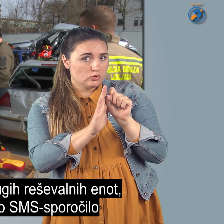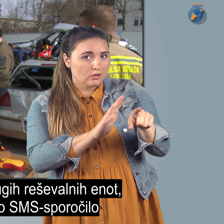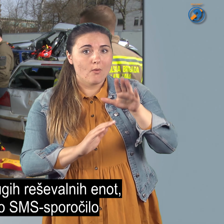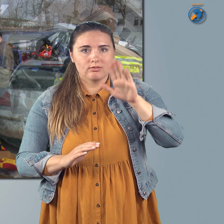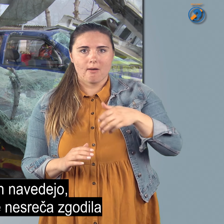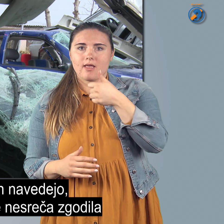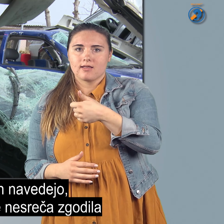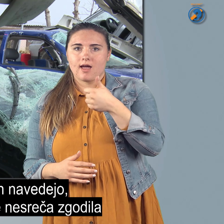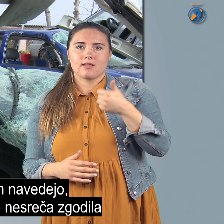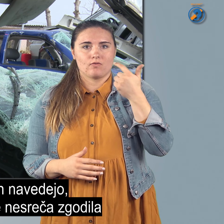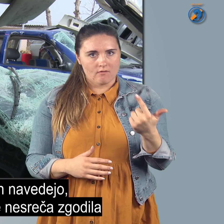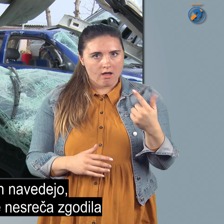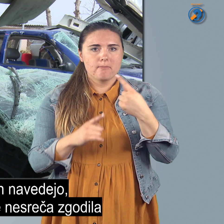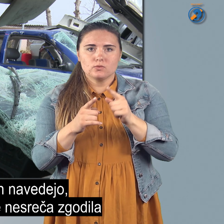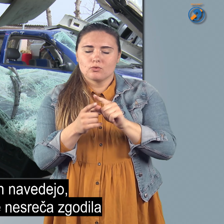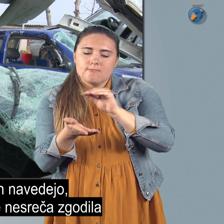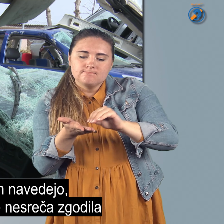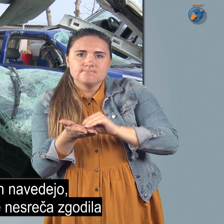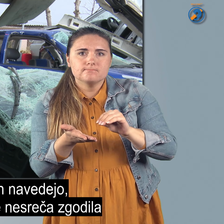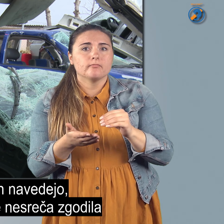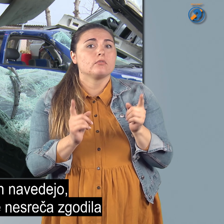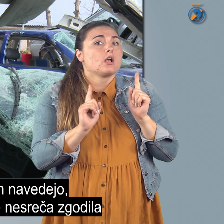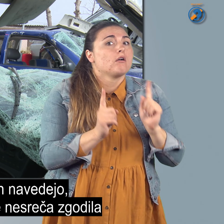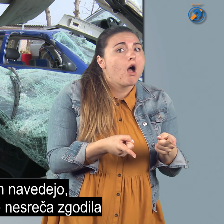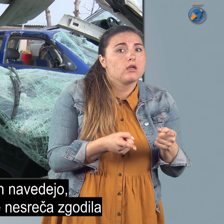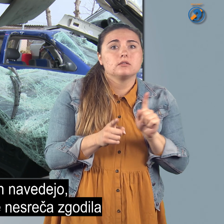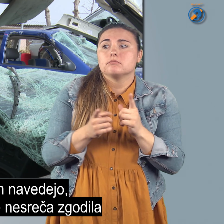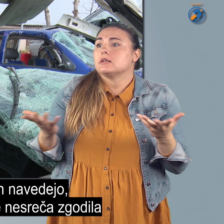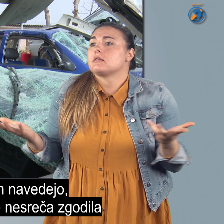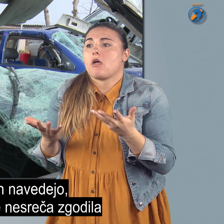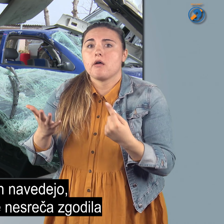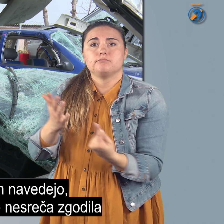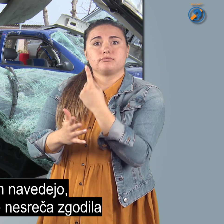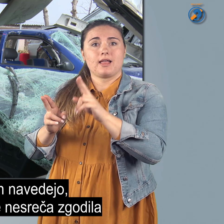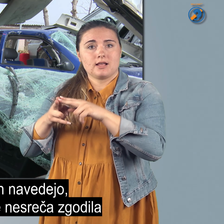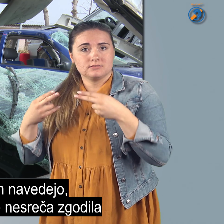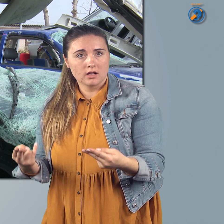in kje se je nesreča zgodila ter katero vrsto pomoči potrebujejo.